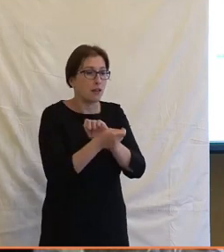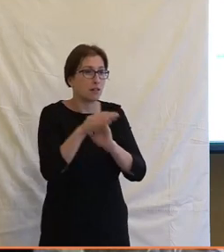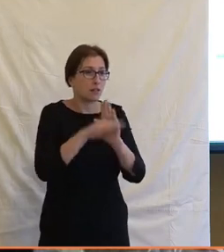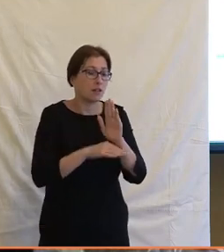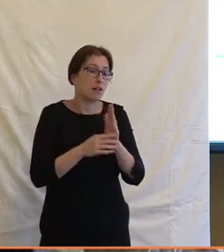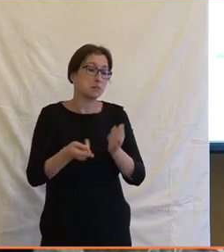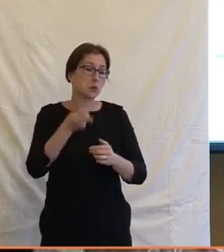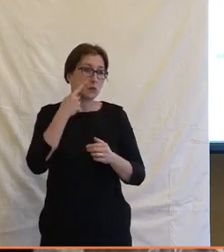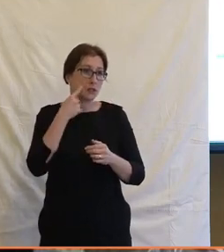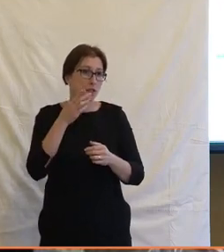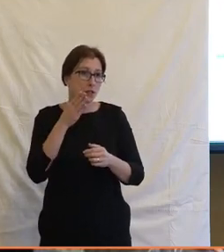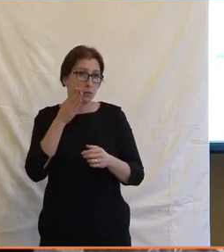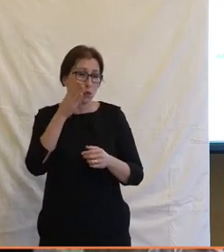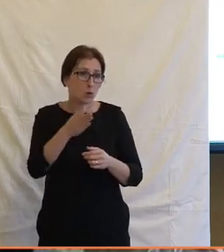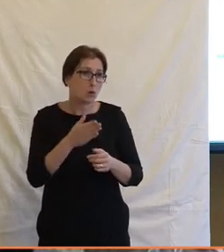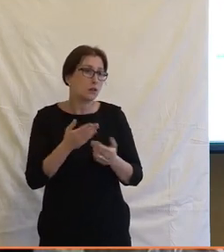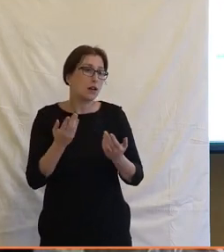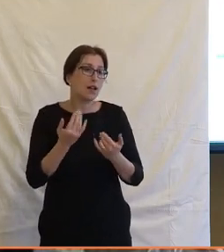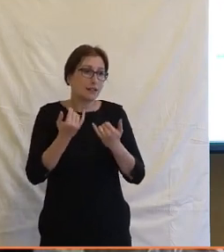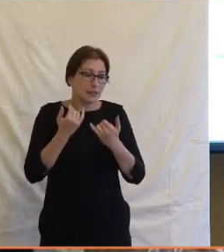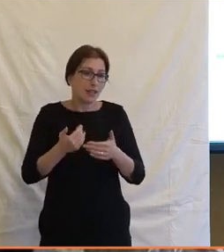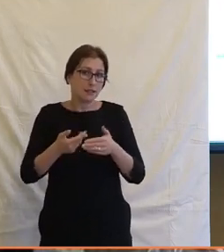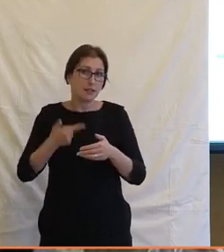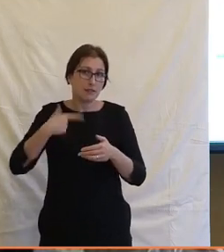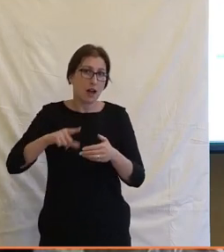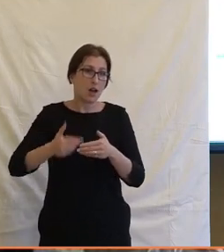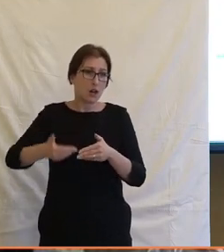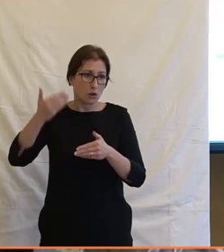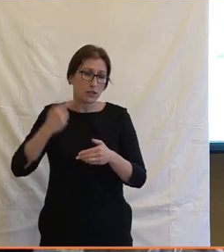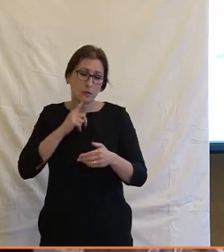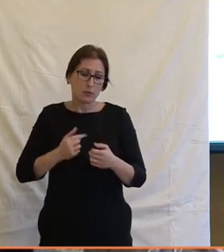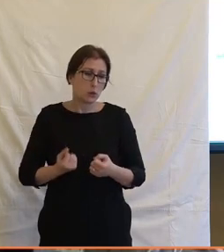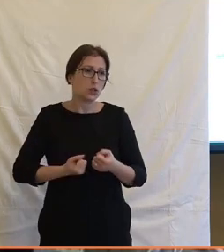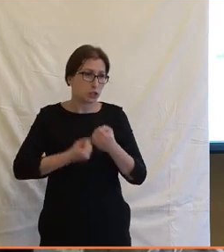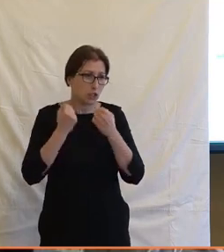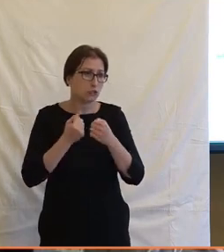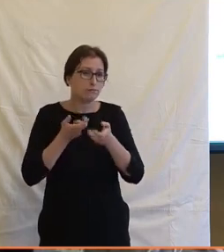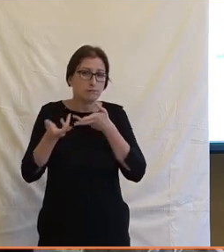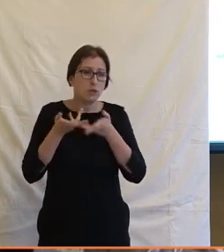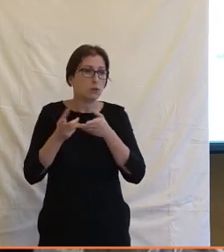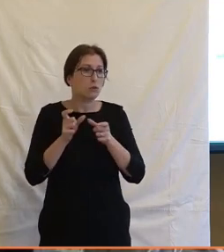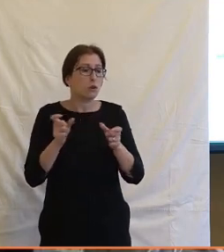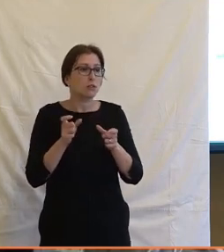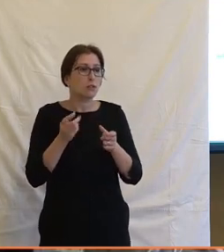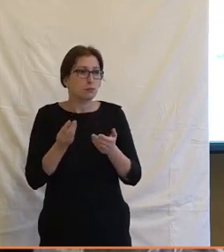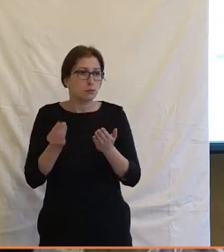Možná je ta situace jiná, ale je to velmi těžké přesvědčovat o někom něco.